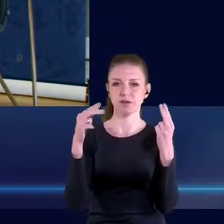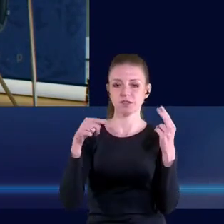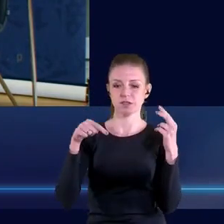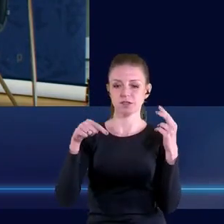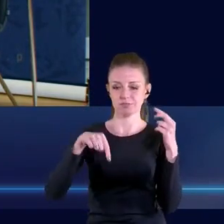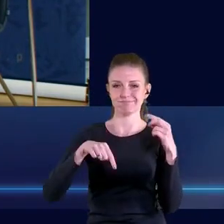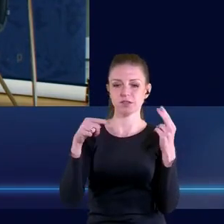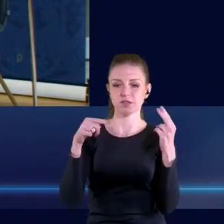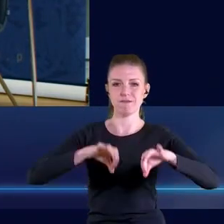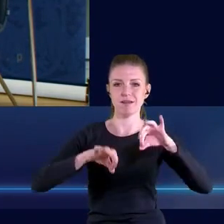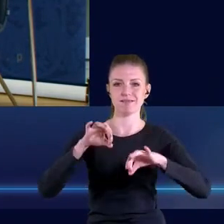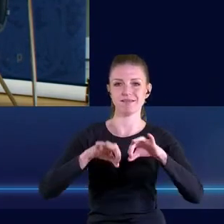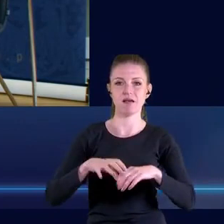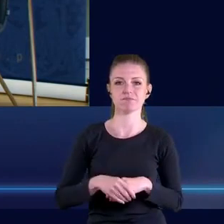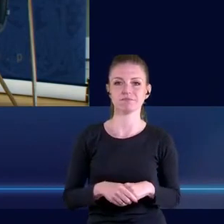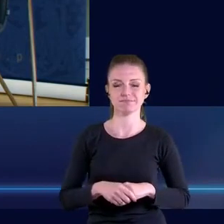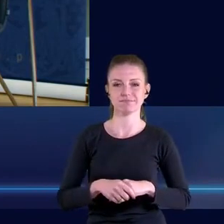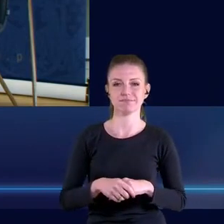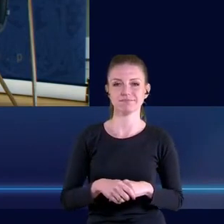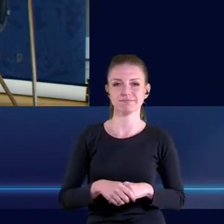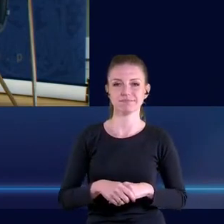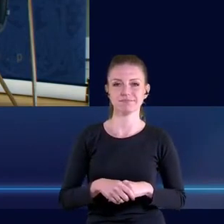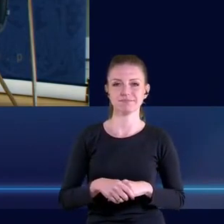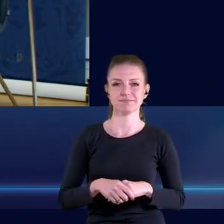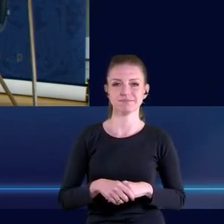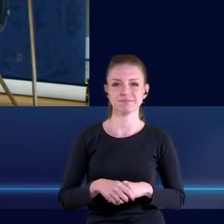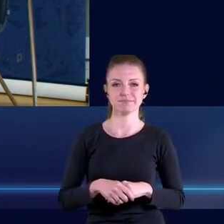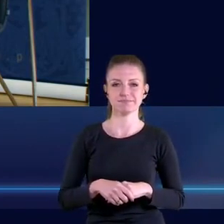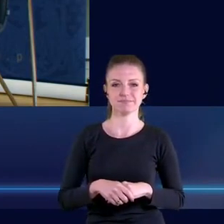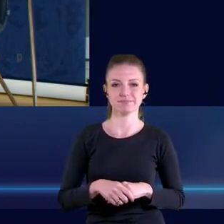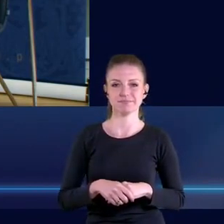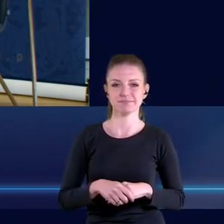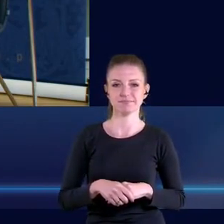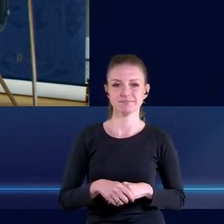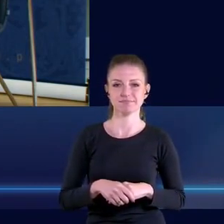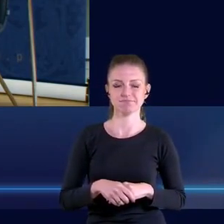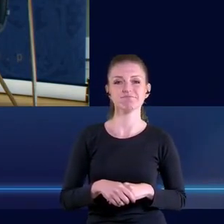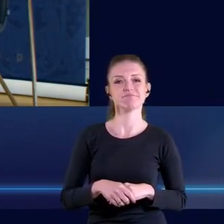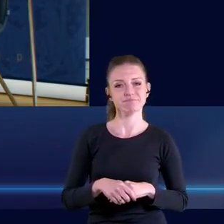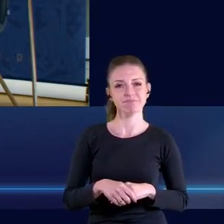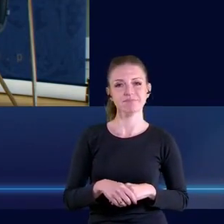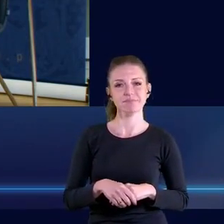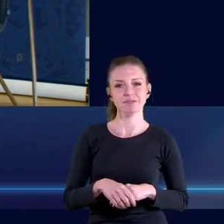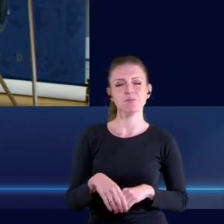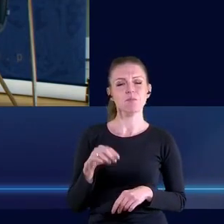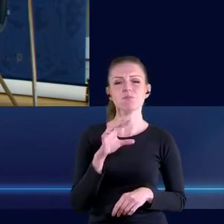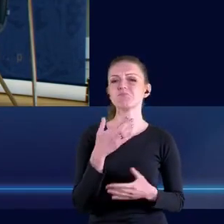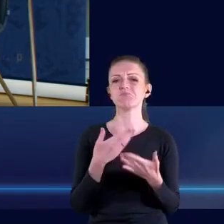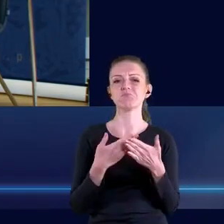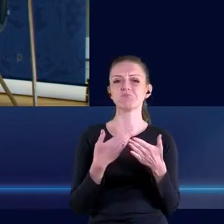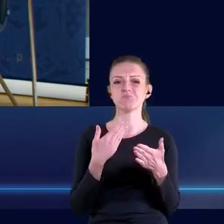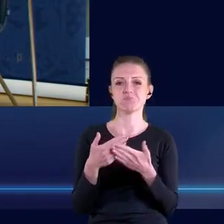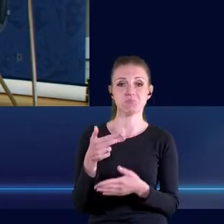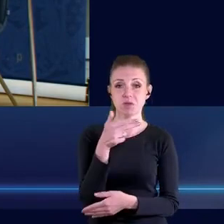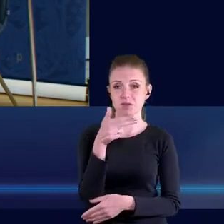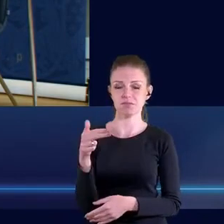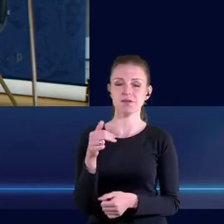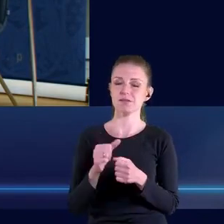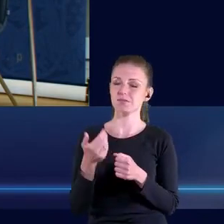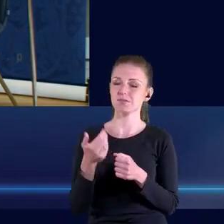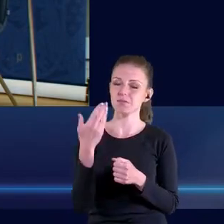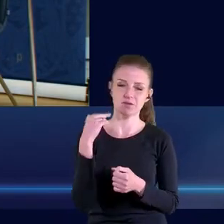konferencji z żywo to jest to tematyka niezwykle ważna tylko coś